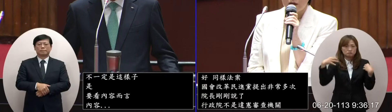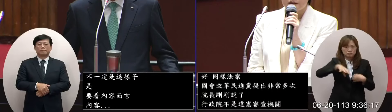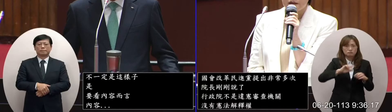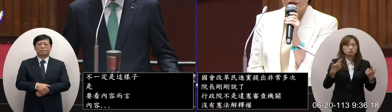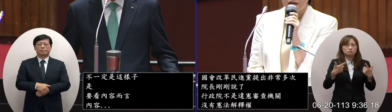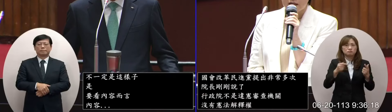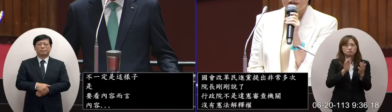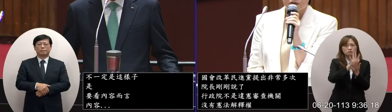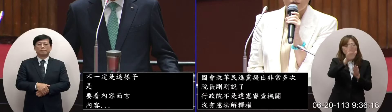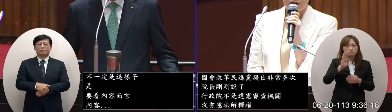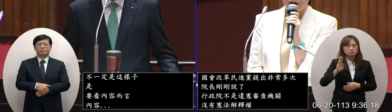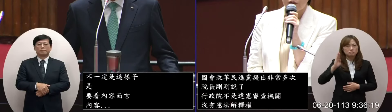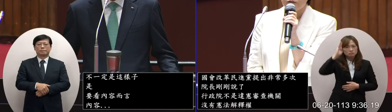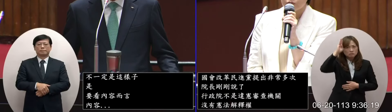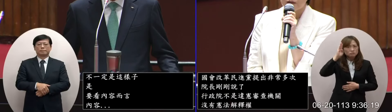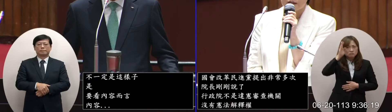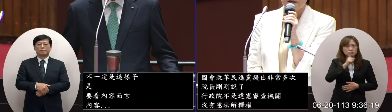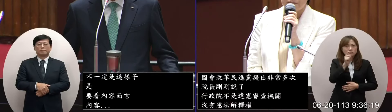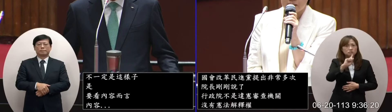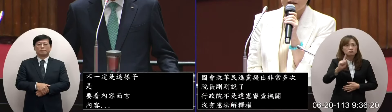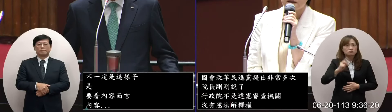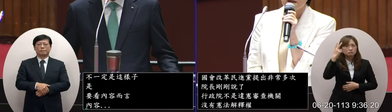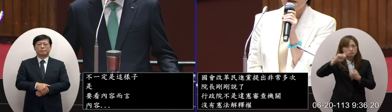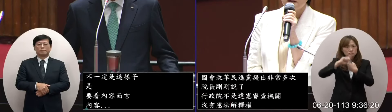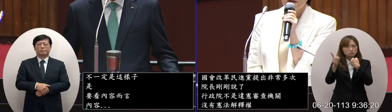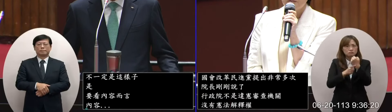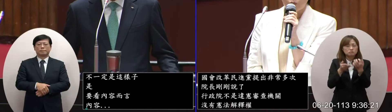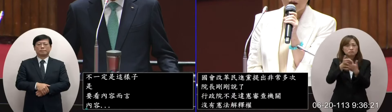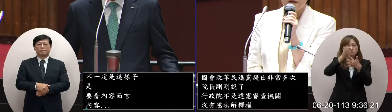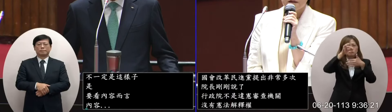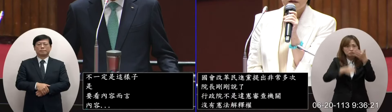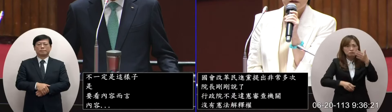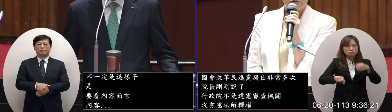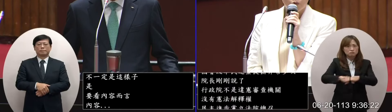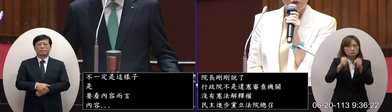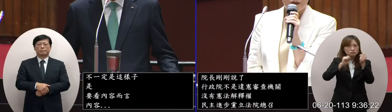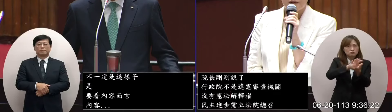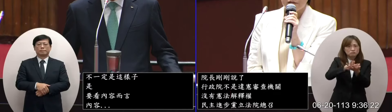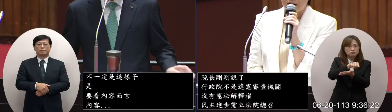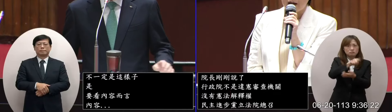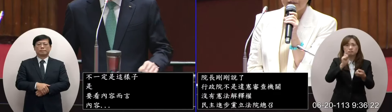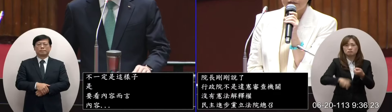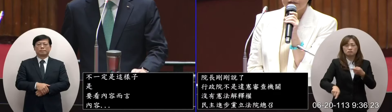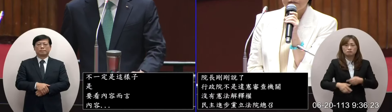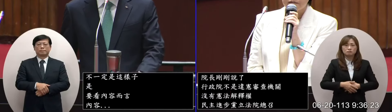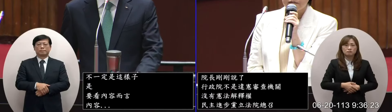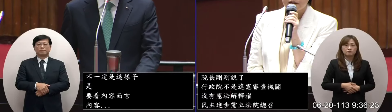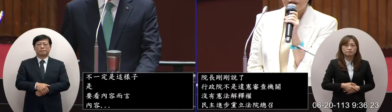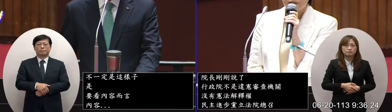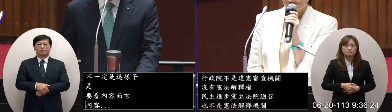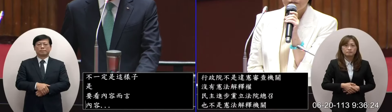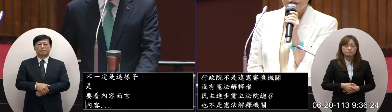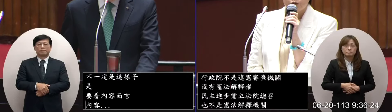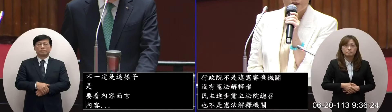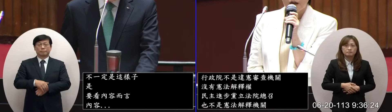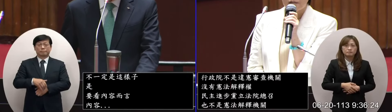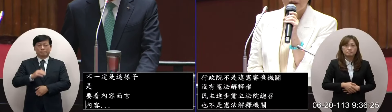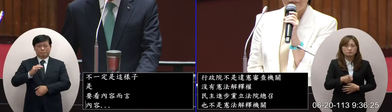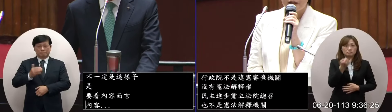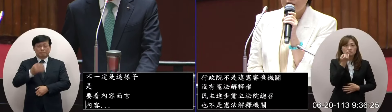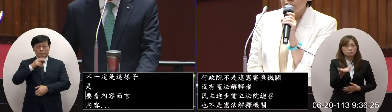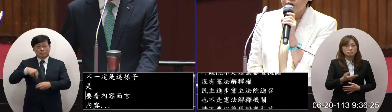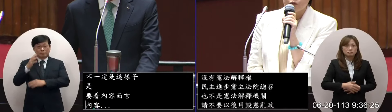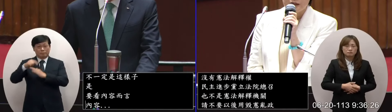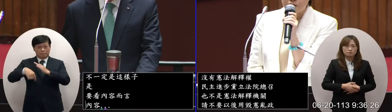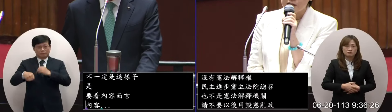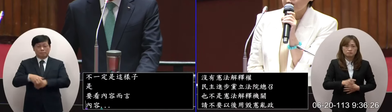违宪乱政来形容立法院所提的每一个不管福国利民的法案。 但是 你做得到吗？